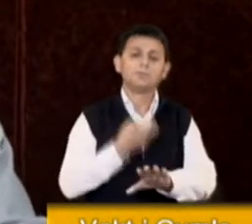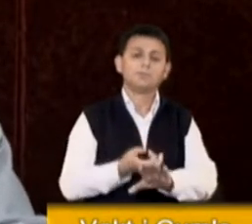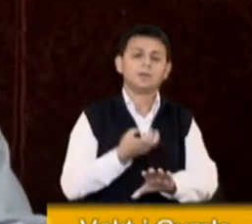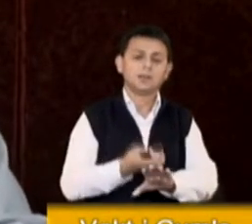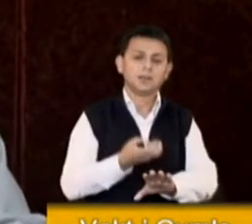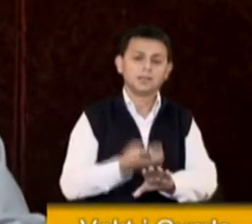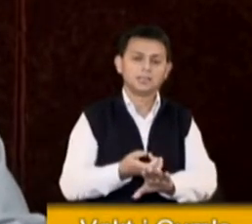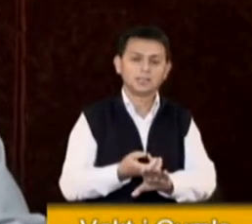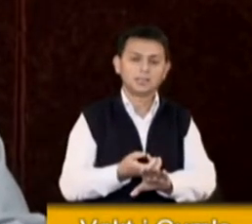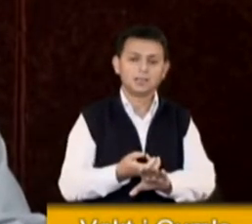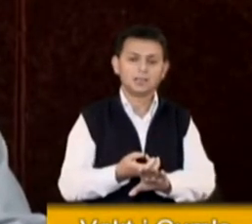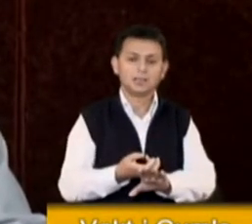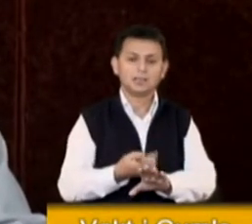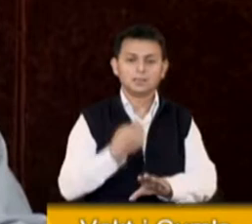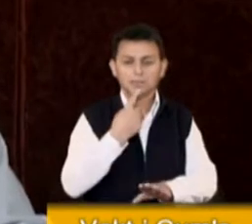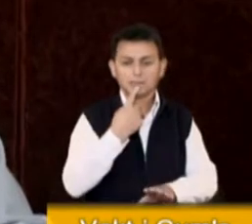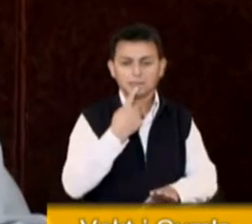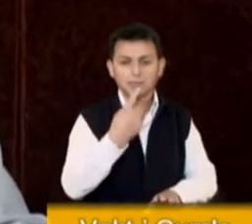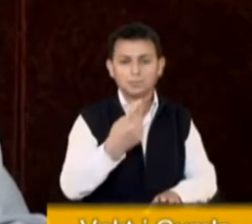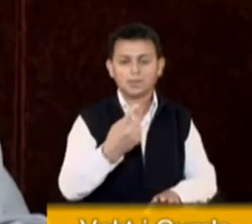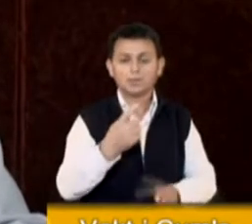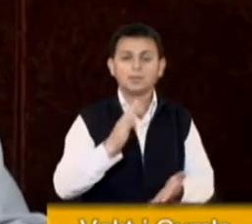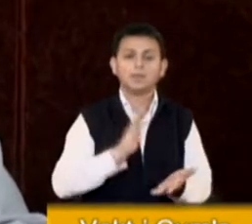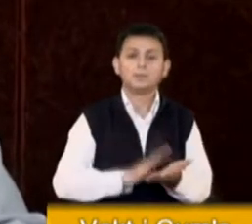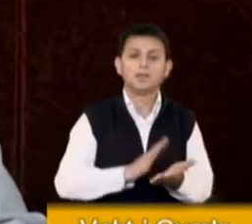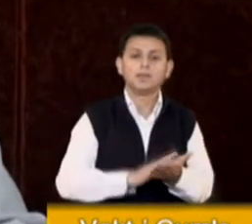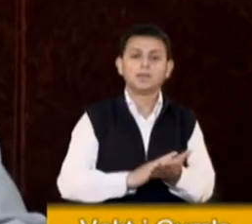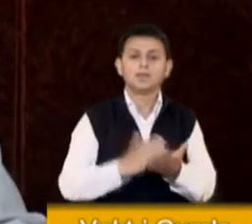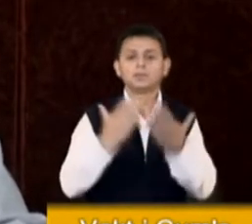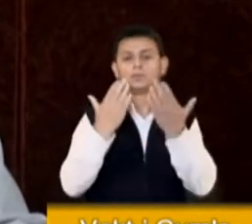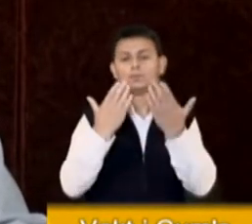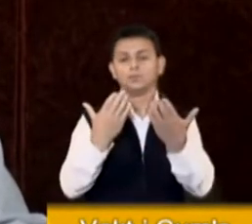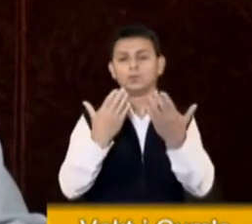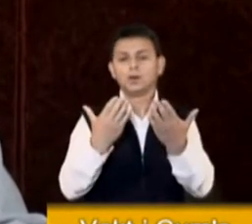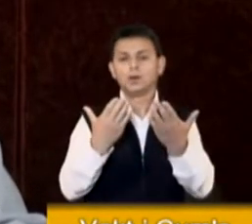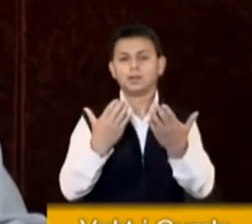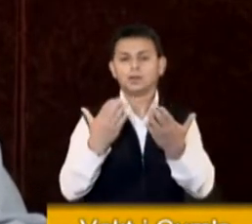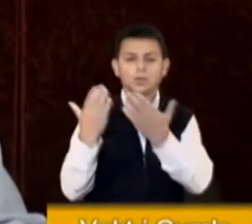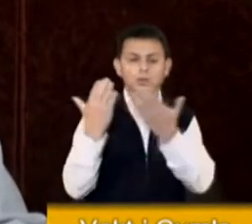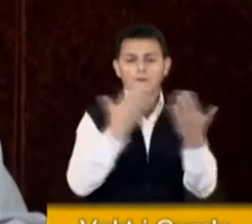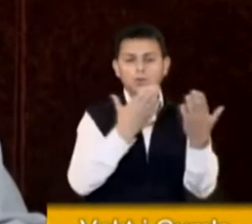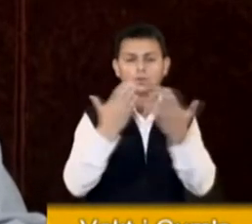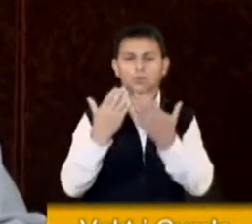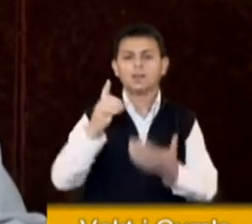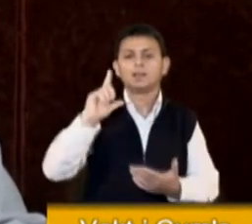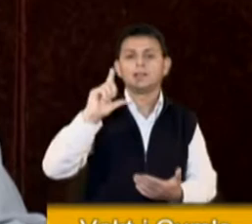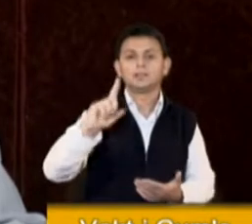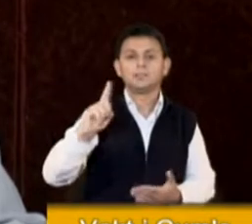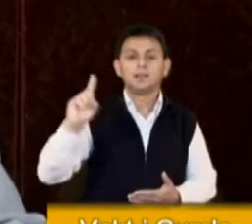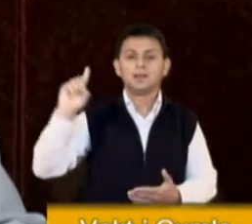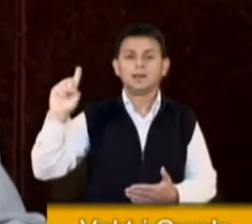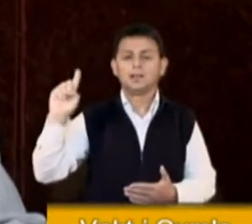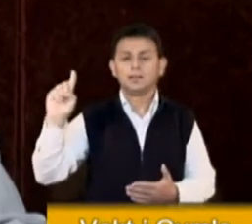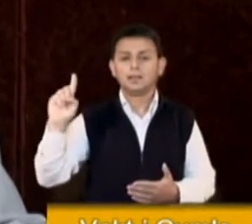ve buna benzer bereket duaları okur. Allah ne güzel dilemiş, yaratmış ve güç